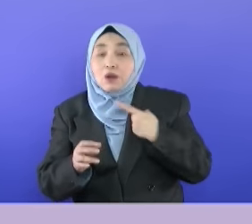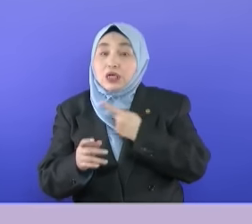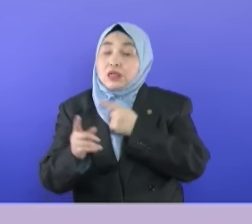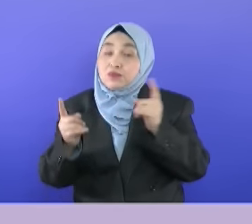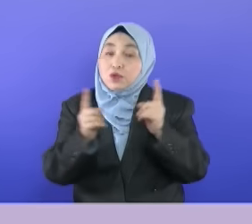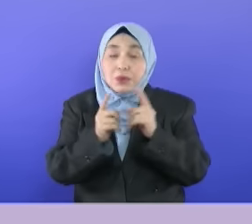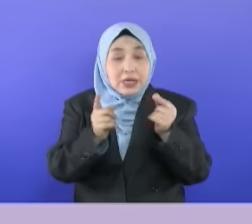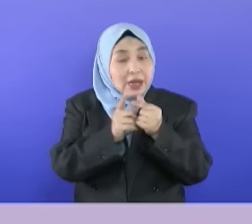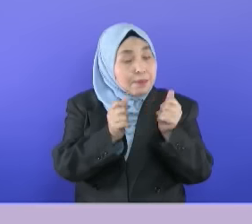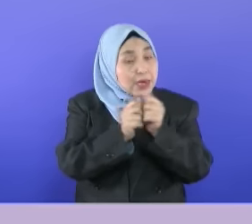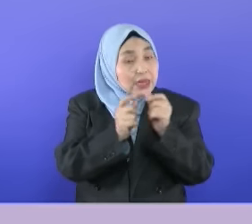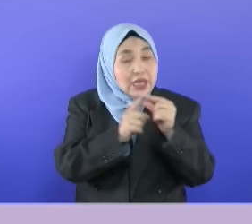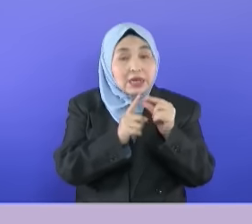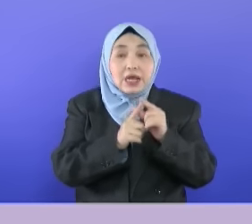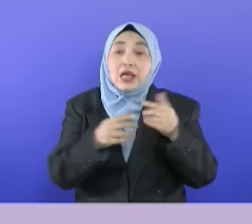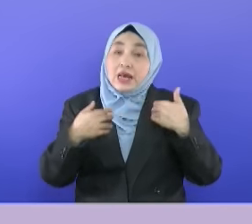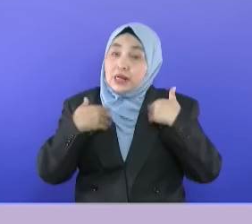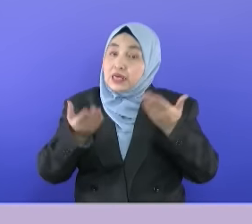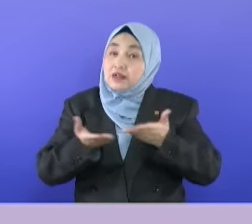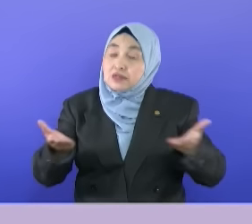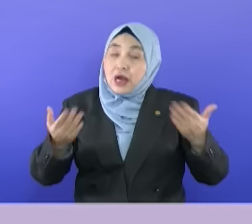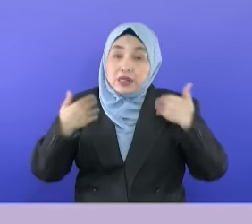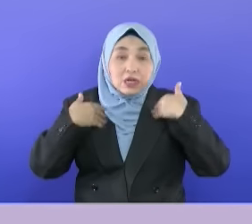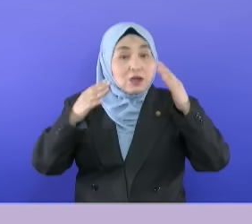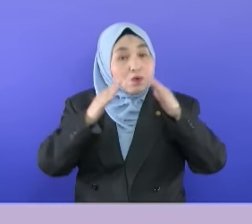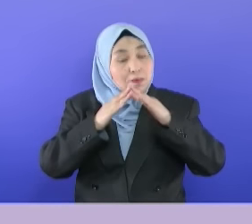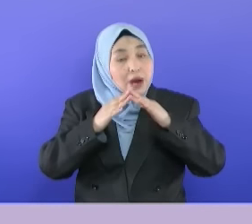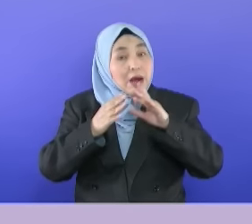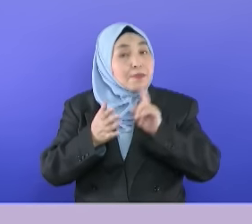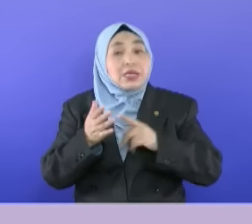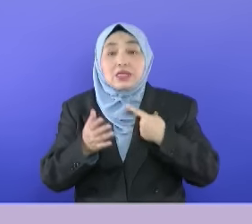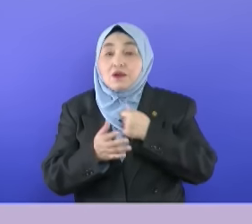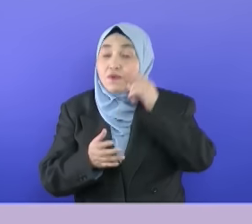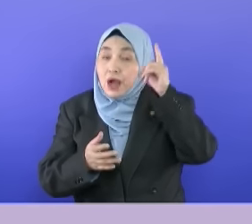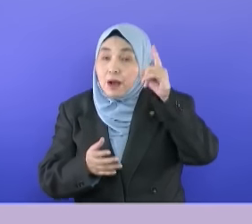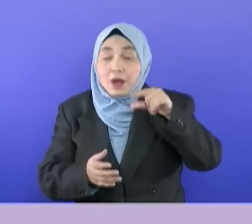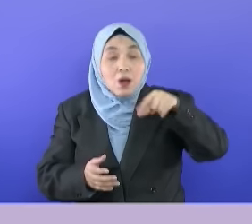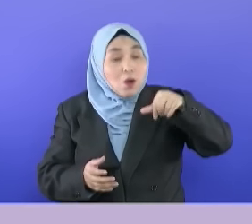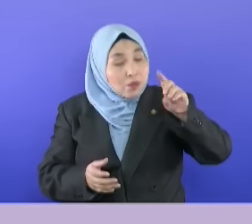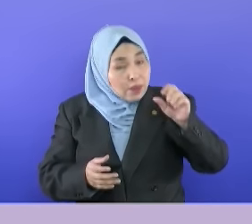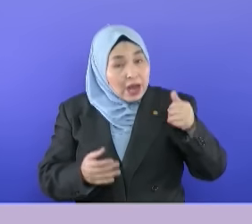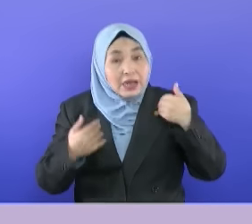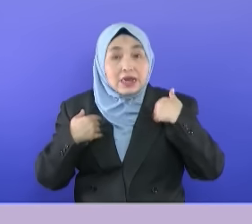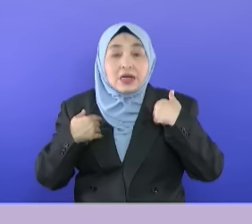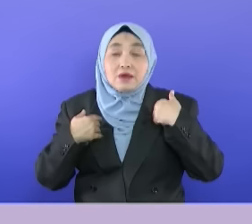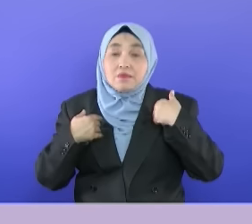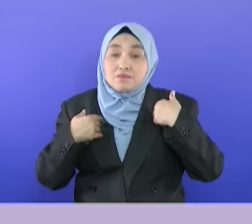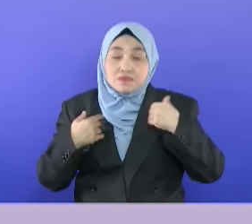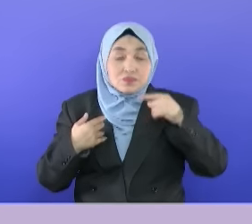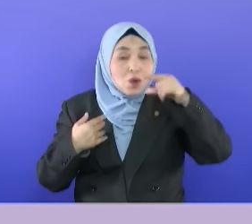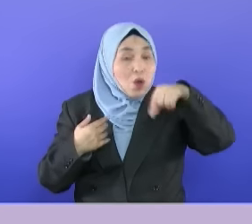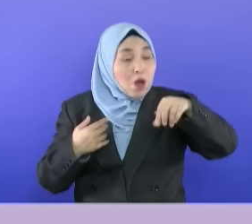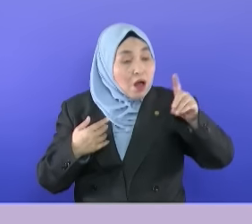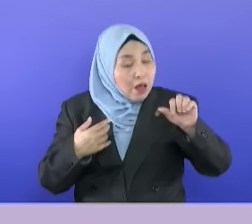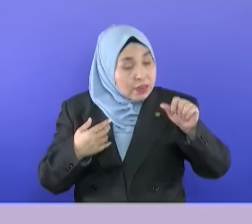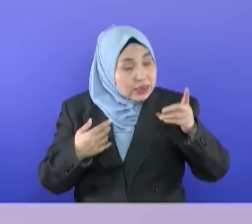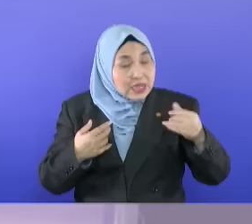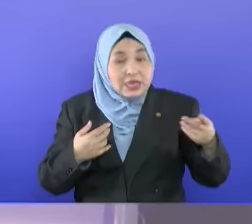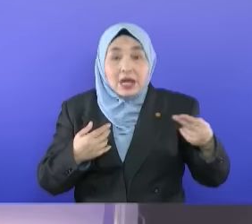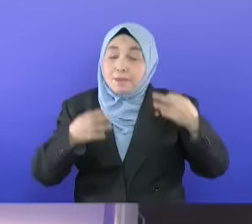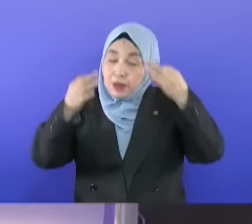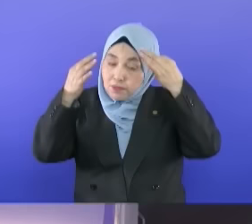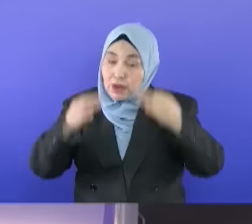dengan perkataan ini untuk yang berada di studio yang berada di rumah apa yang kita paham Qada ini ada kaitan dengan Cody kan yang